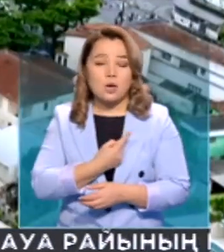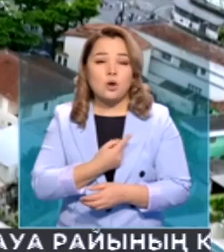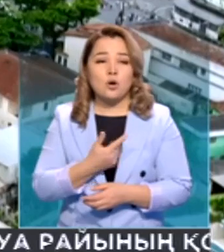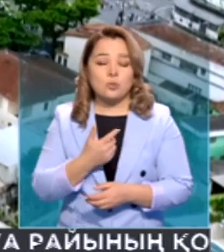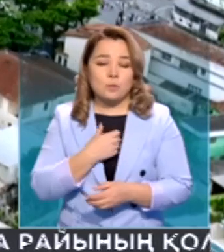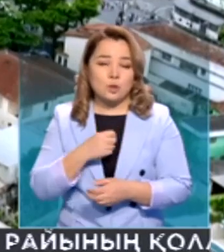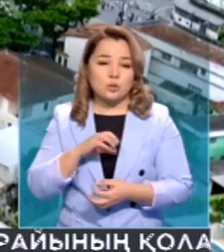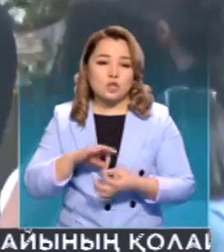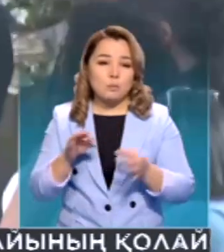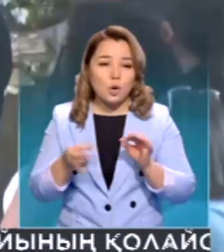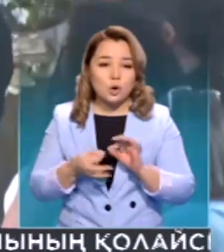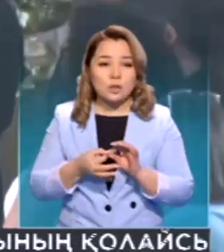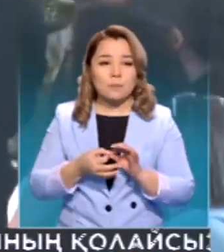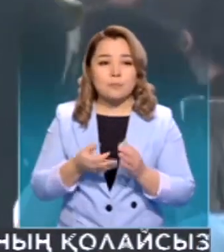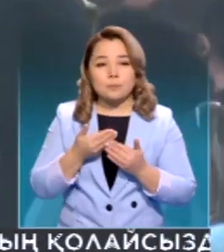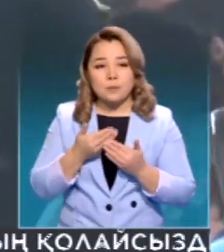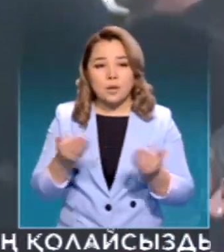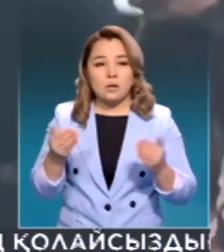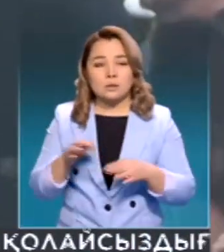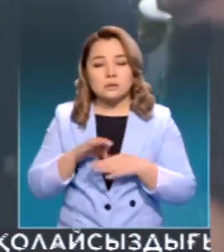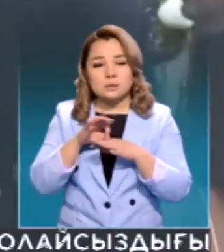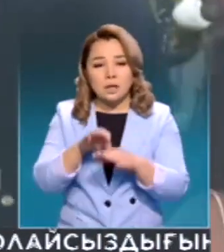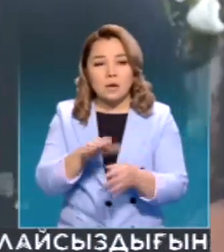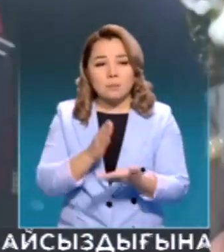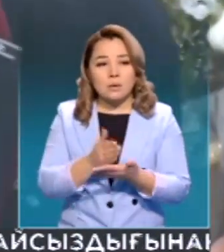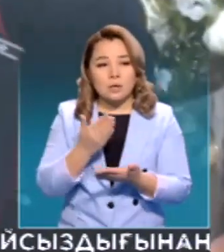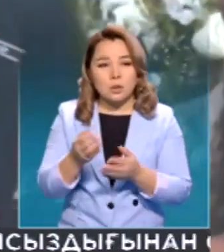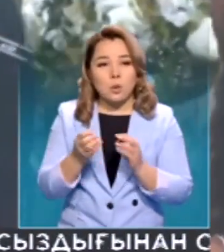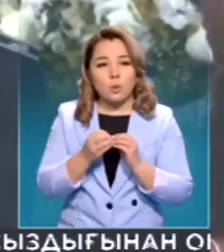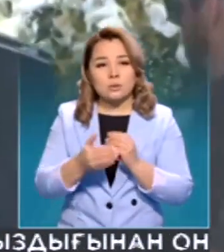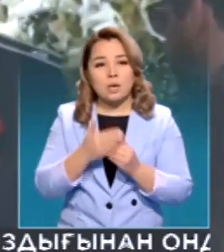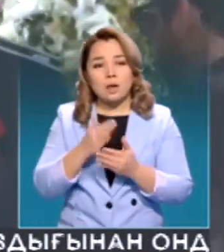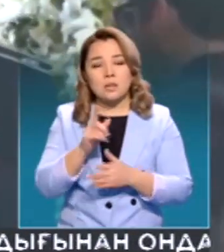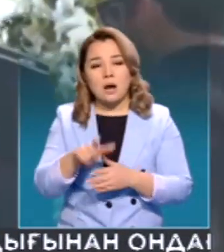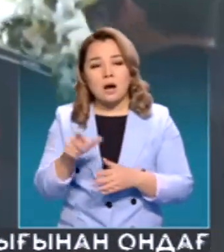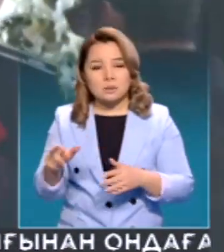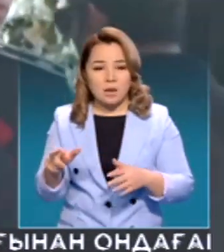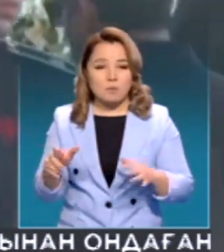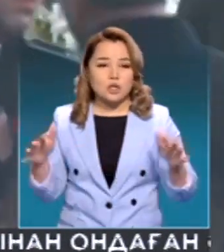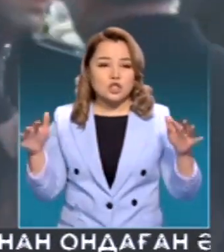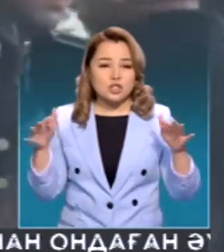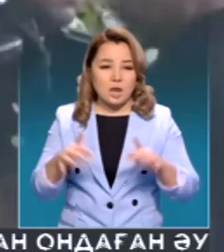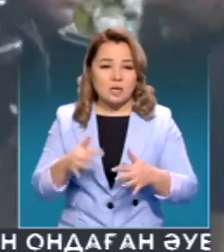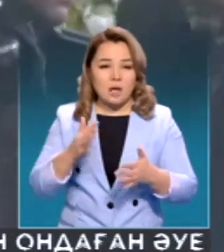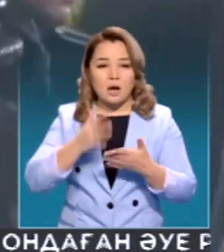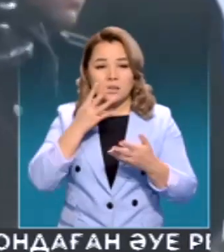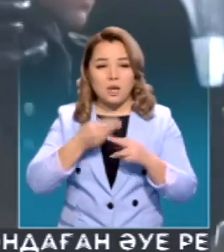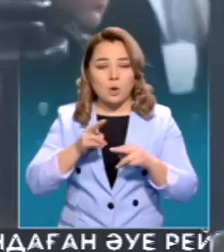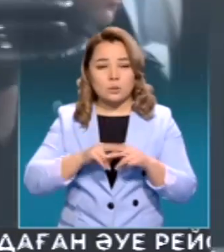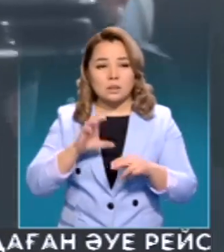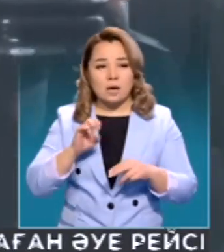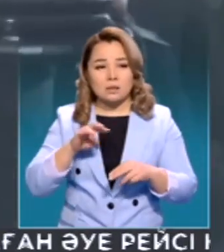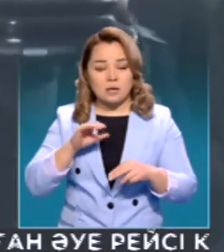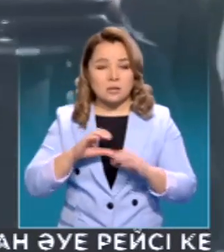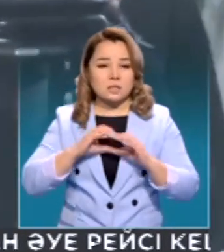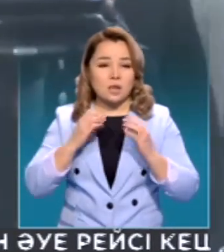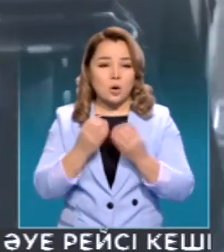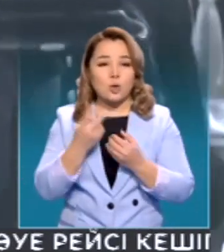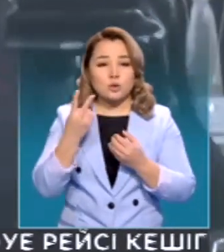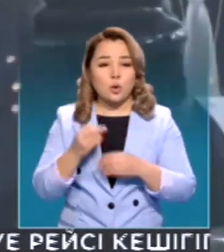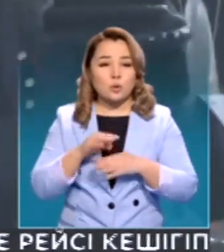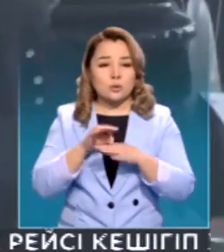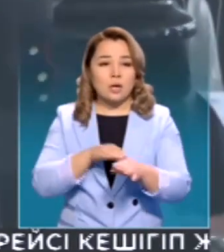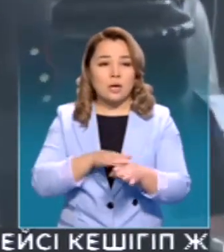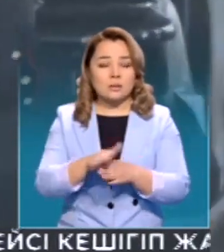түркін чемпионның соңғы сапарға шығарып салуға ондаған мың адам жиналған. Марқұммен қоштасу рәсімі Сантос стадионында 2 күн бойы